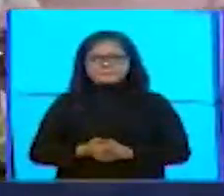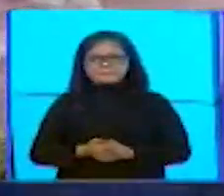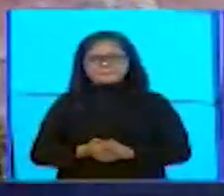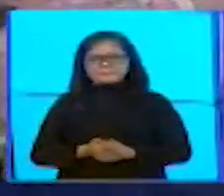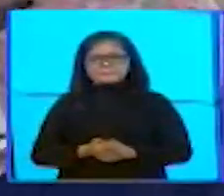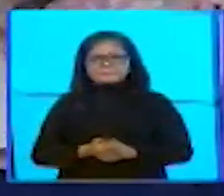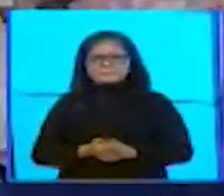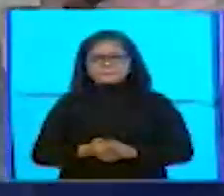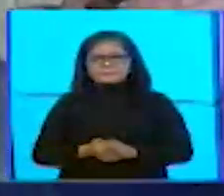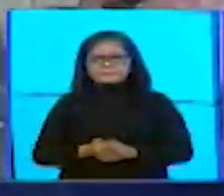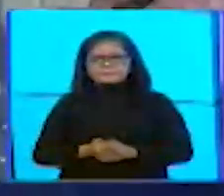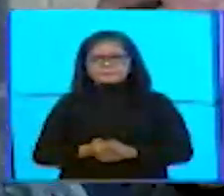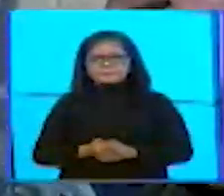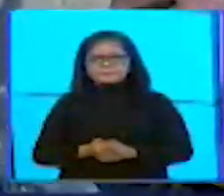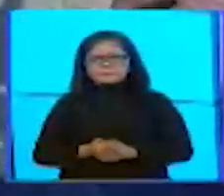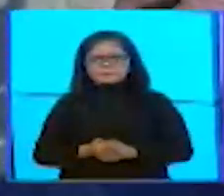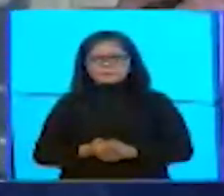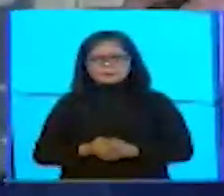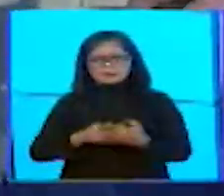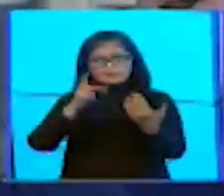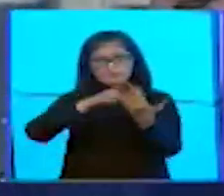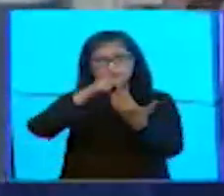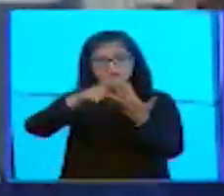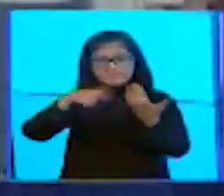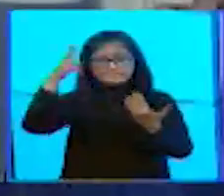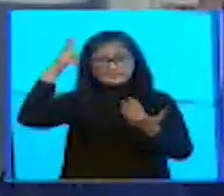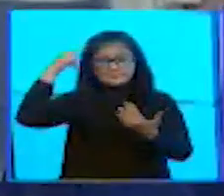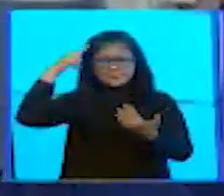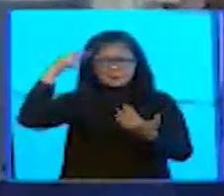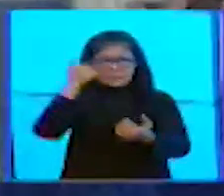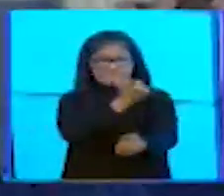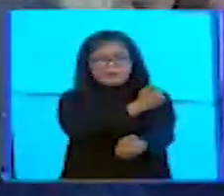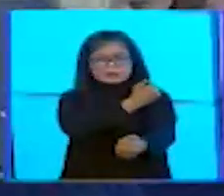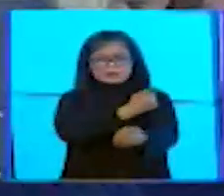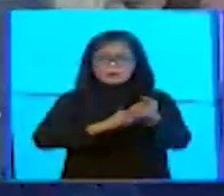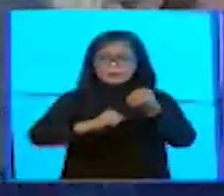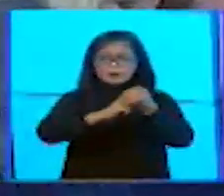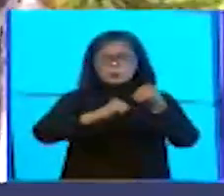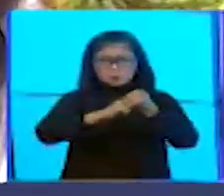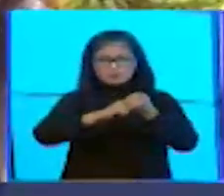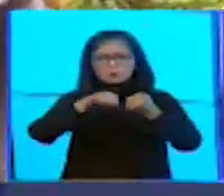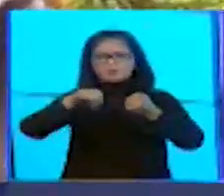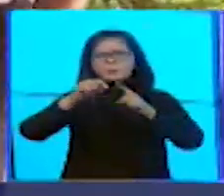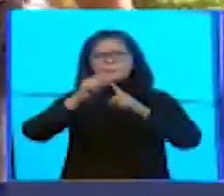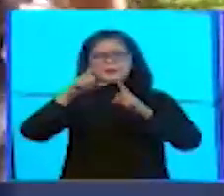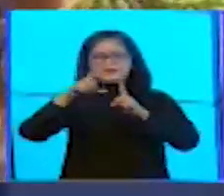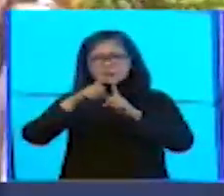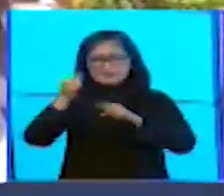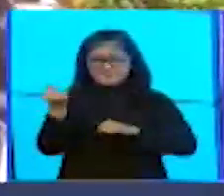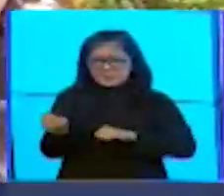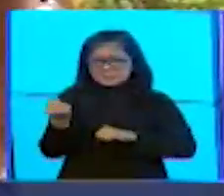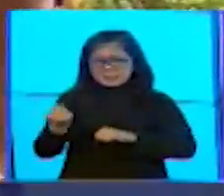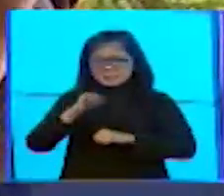Ya, pemirsa, mendukung program pemerintah dalam percepatan proses vaksinasi, di mana ini PD Pasar Jaya menginstruksikan